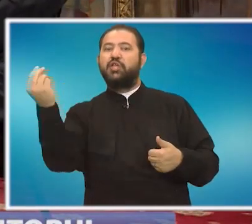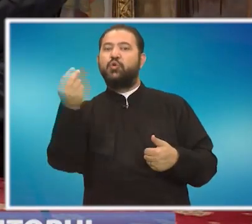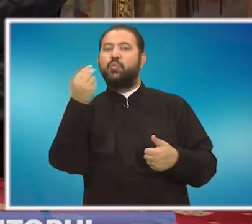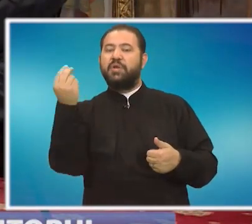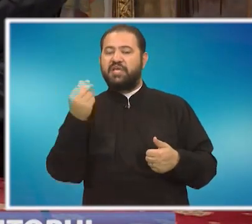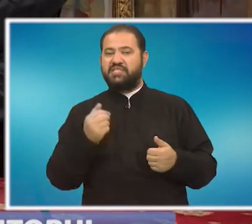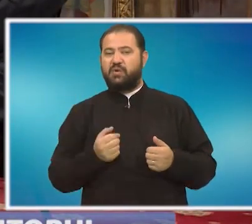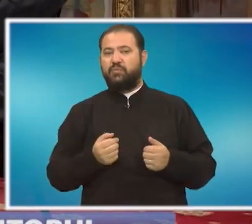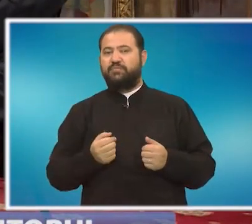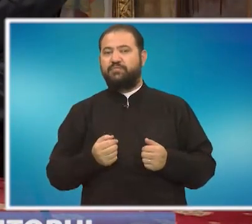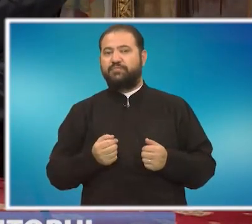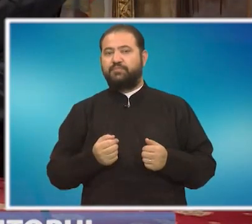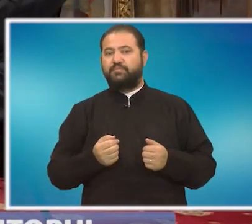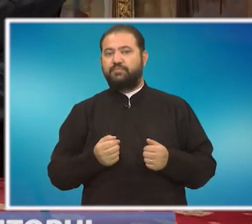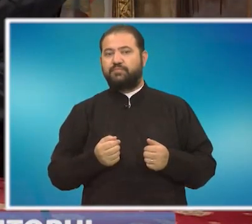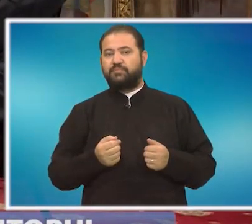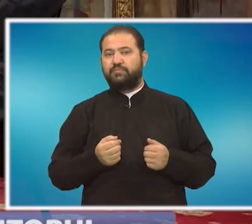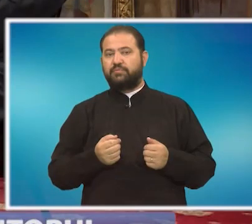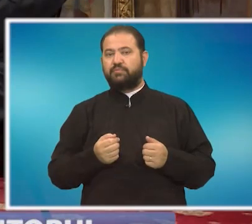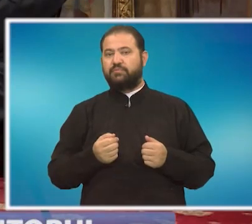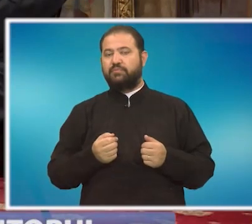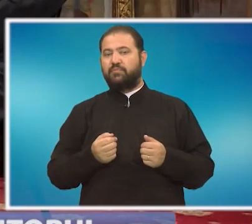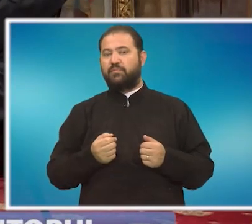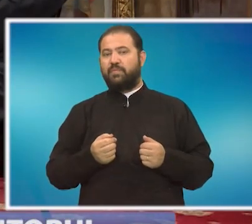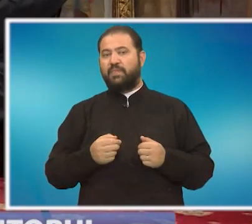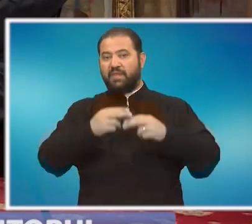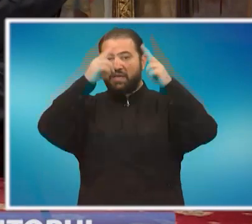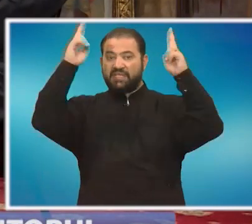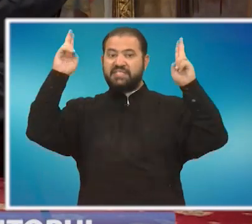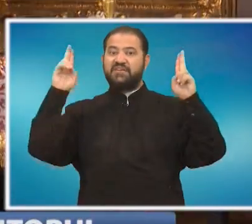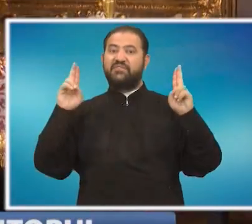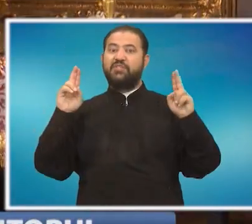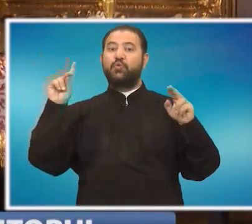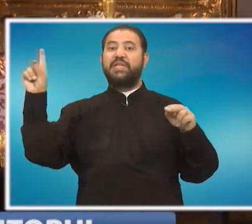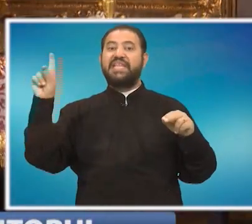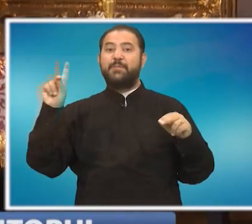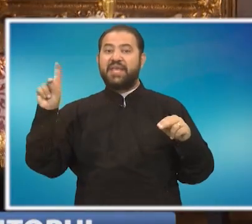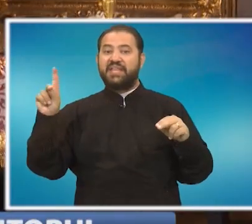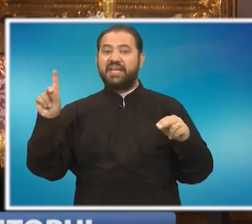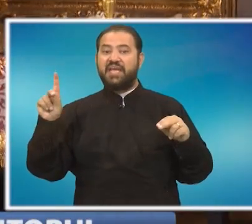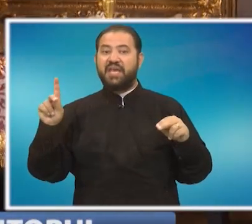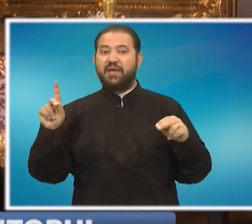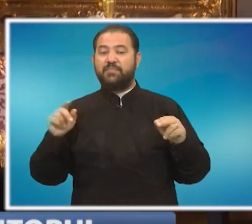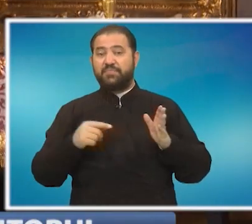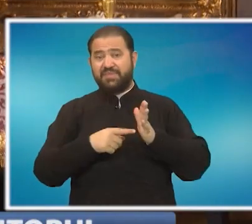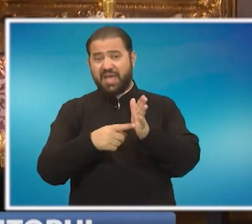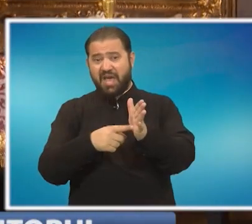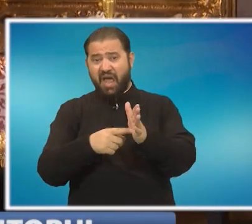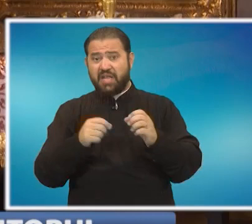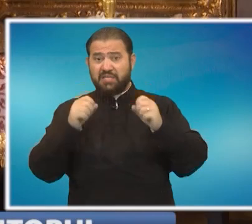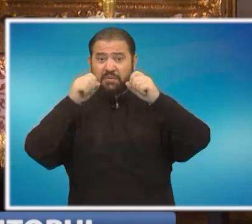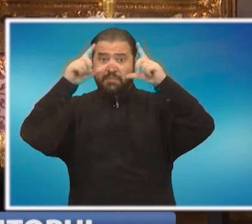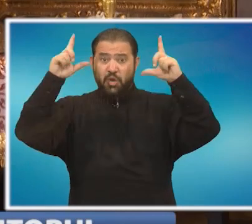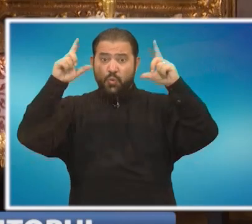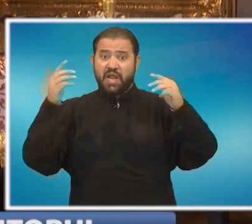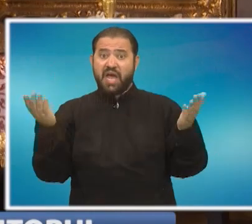al creației lui Dumnezeu. De asemenea, Sfântul Dimitrie se remarcă prin minunile